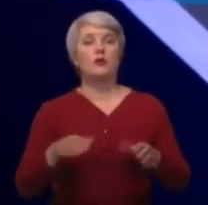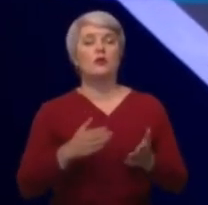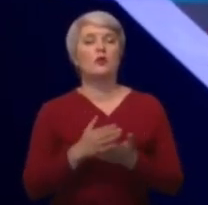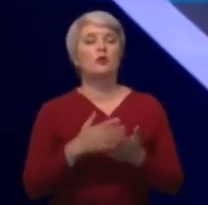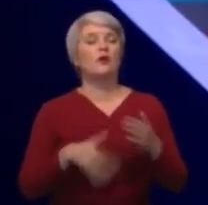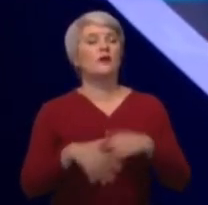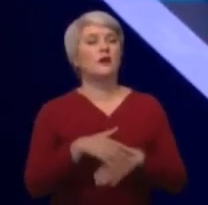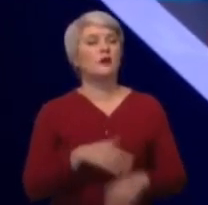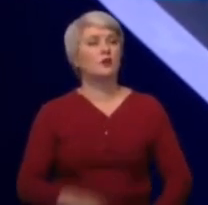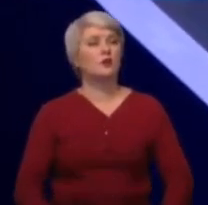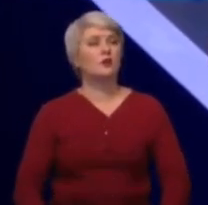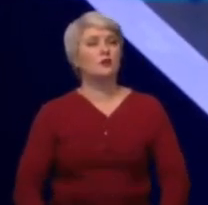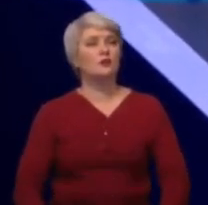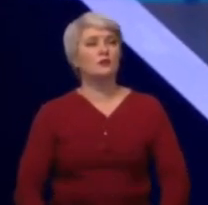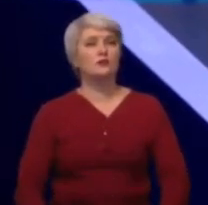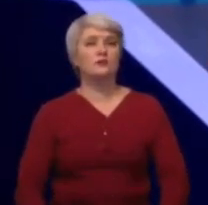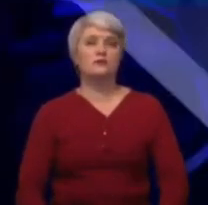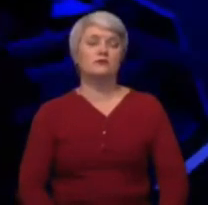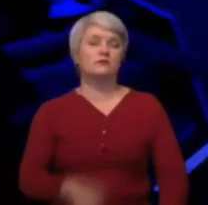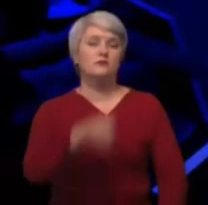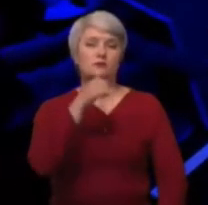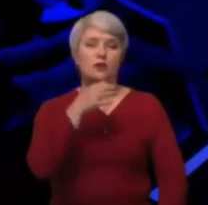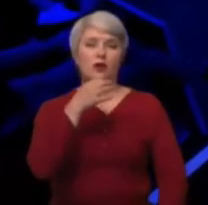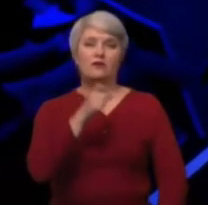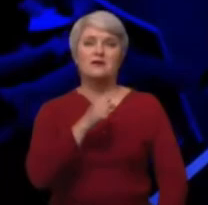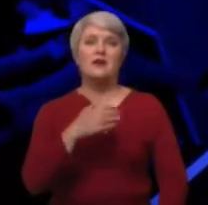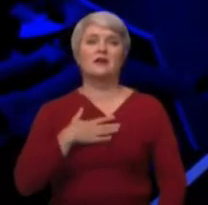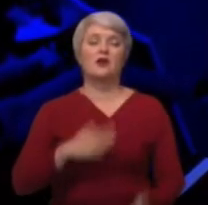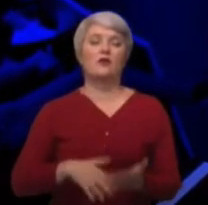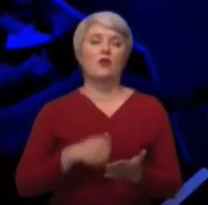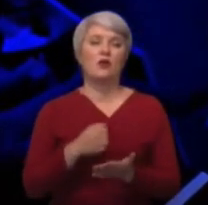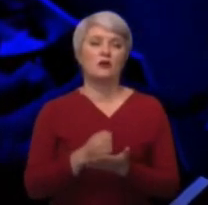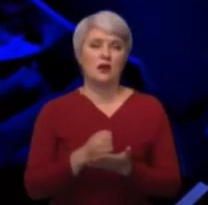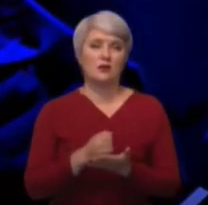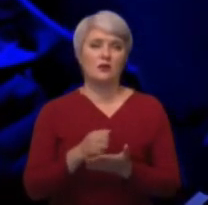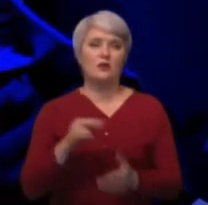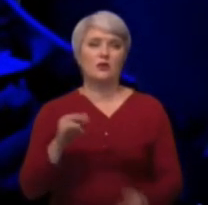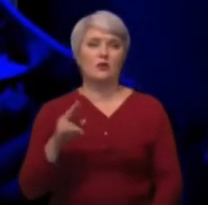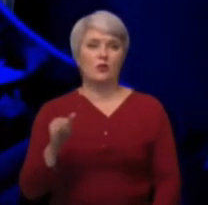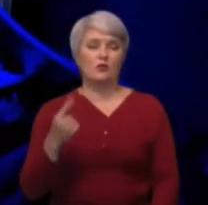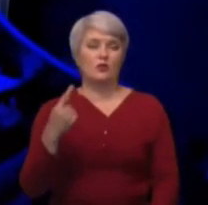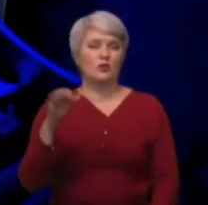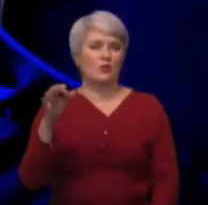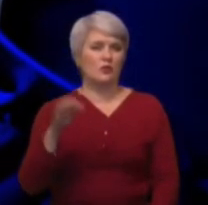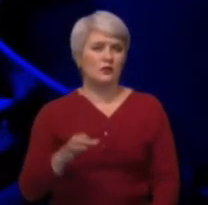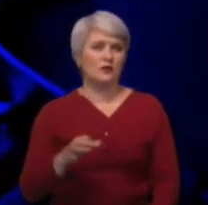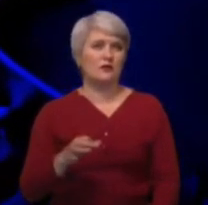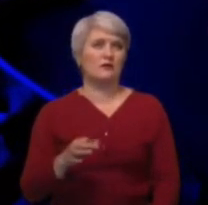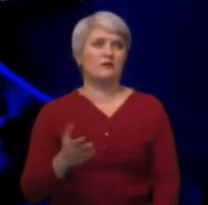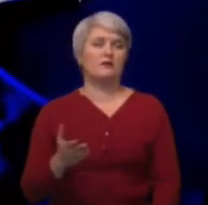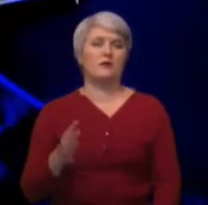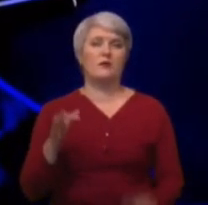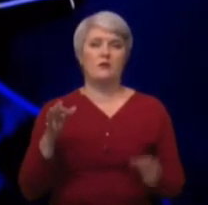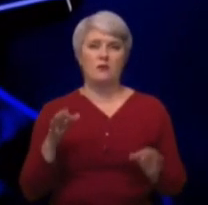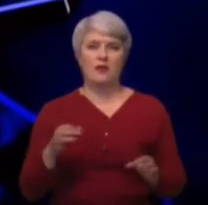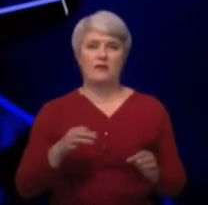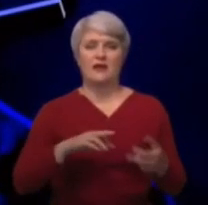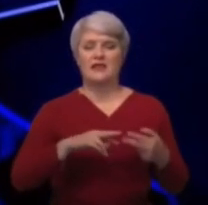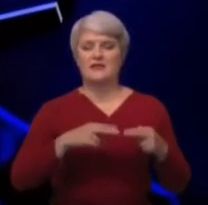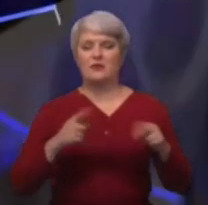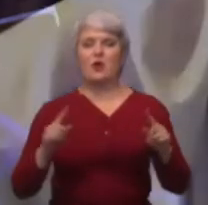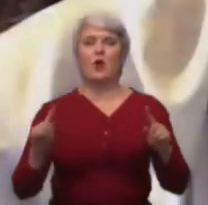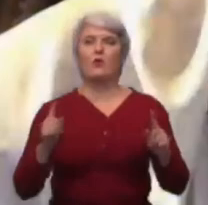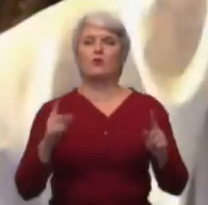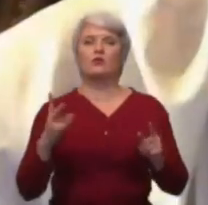Кім. Не можу говорити за нашого кандидата Тетяну Домбровську, яка би 100% правильно сформулювала, чому